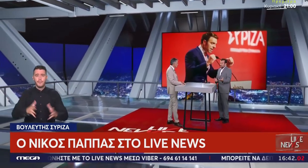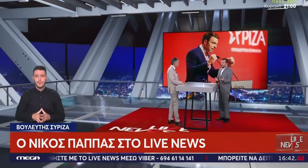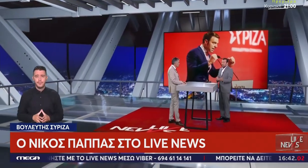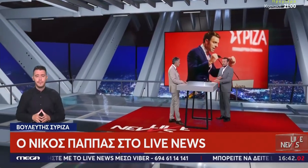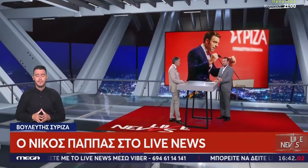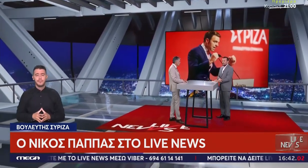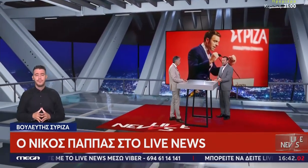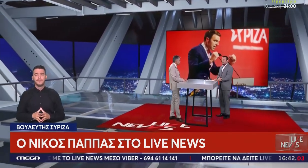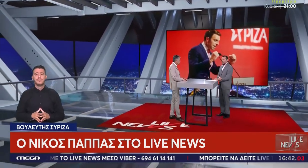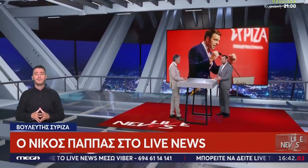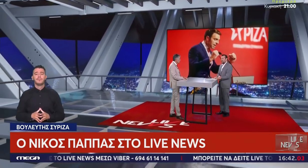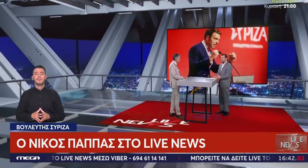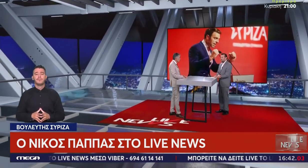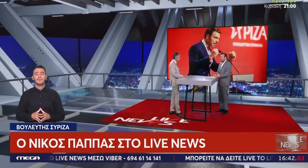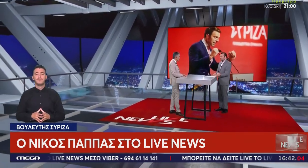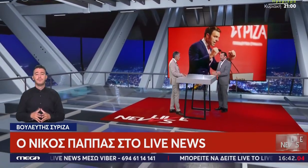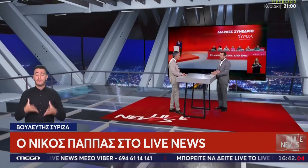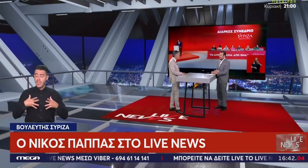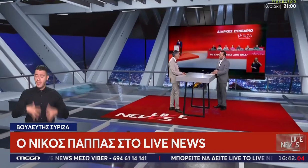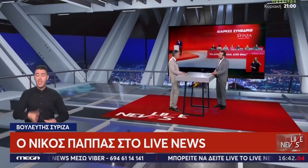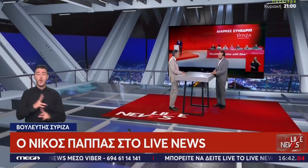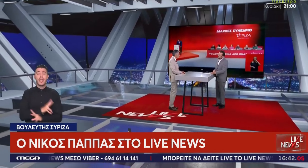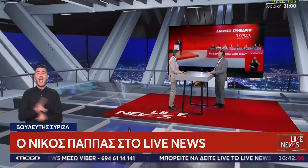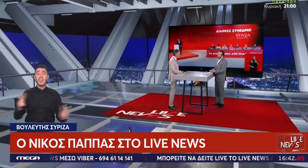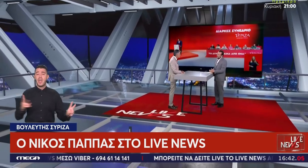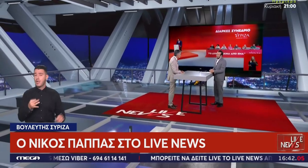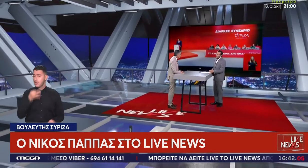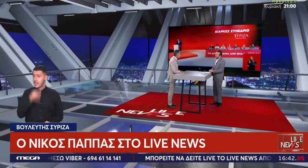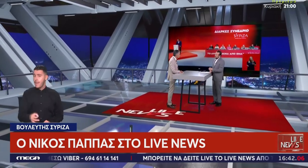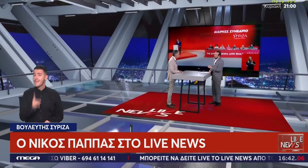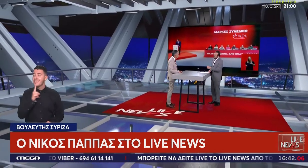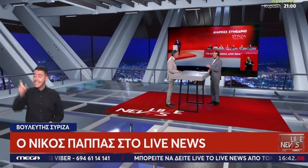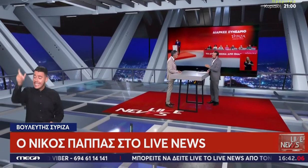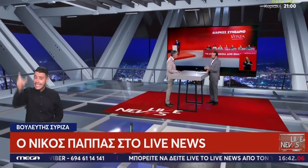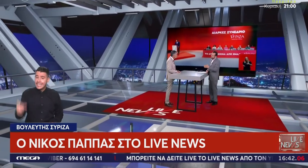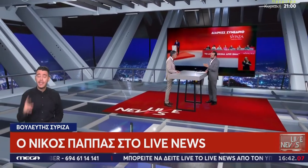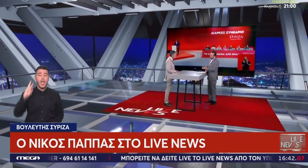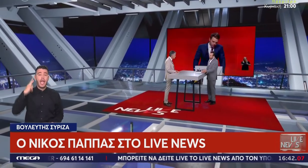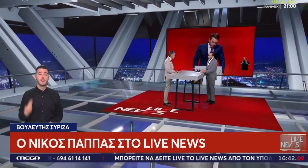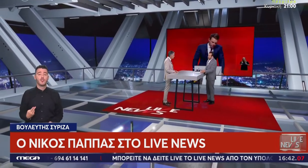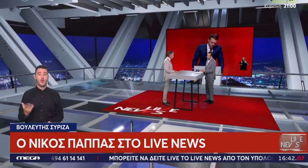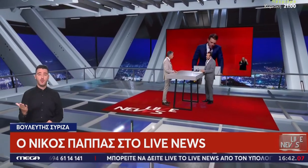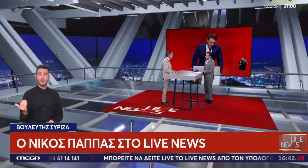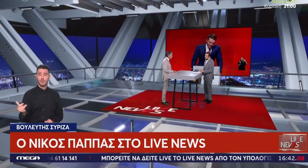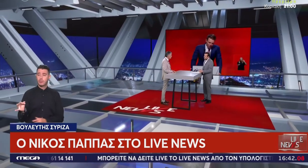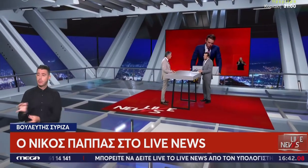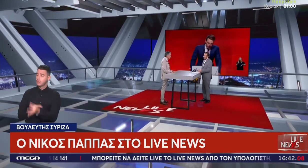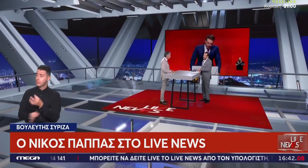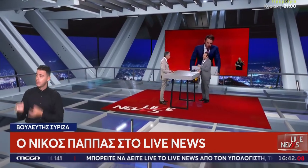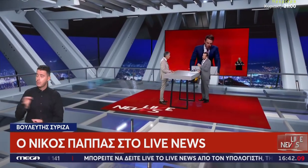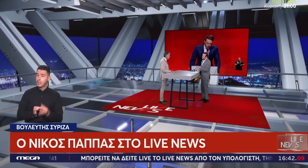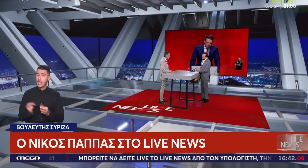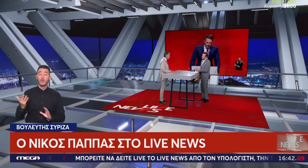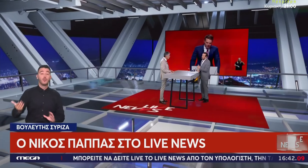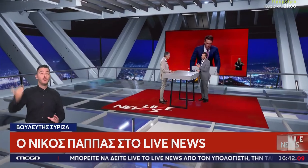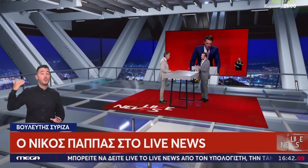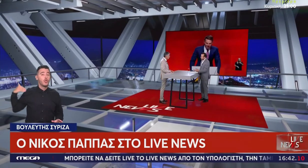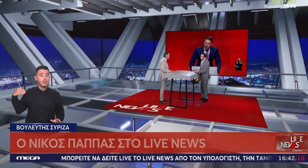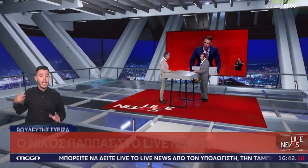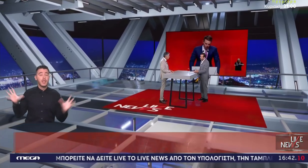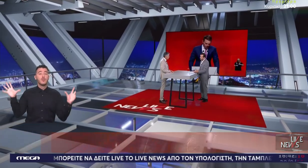και από την ίδια την Εύφη την Αξιόγλου, έχουν γραφτεί κείμενα τα οποία λένε ότι η διεύρυνση και ο μετασχηματισμός ήταν ένας